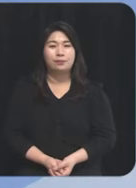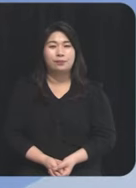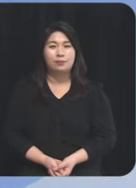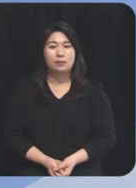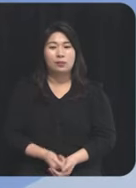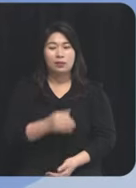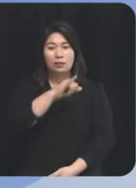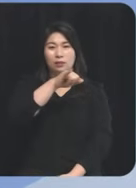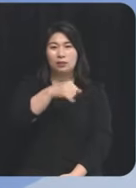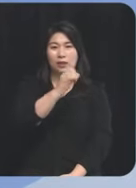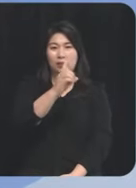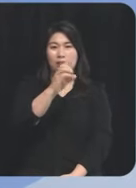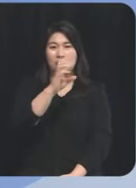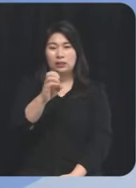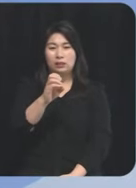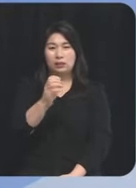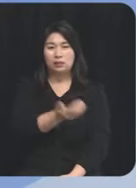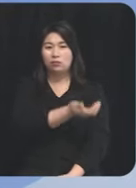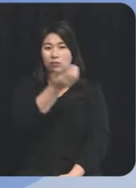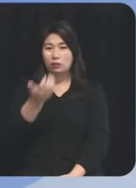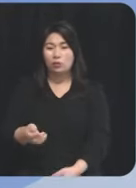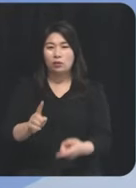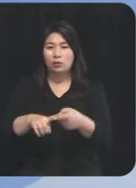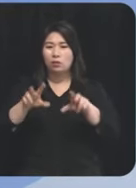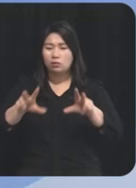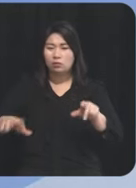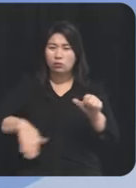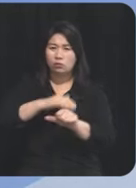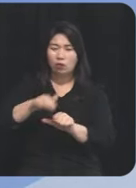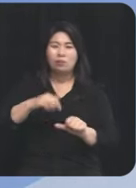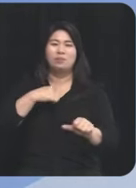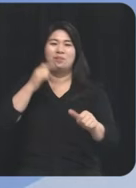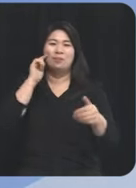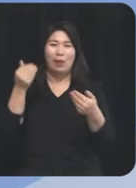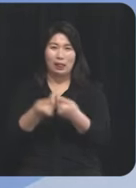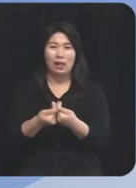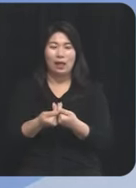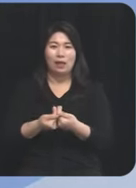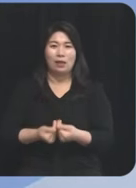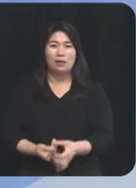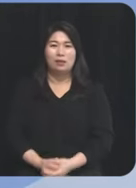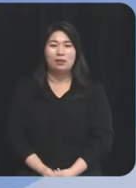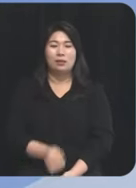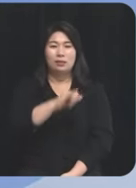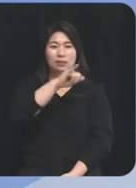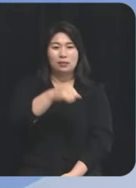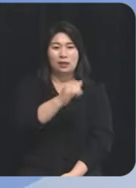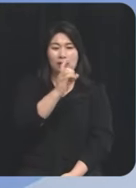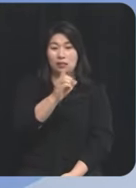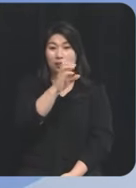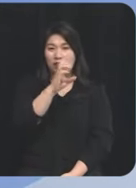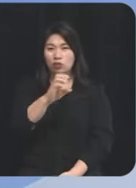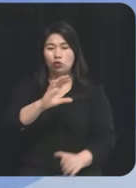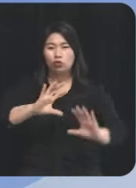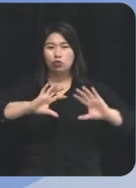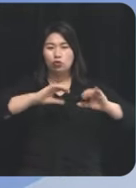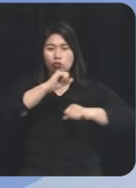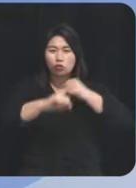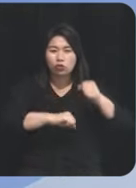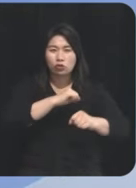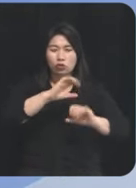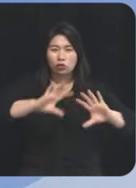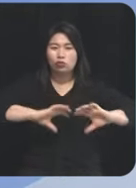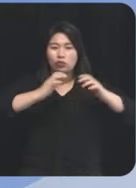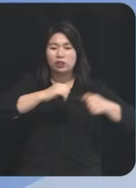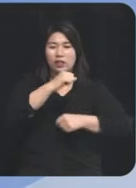저는 JDC의 이관에 대해서 현재 상황에선 반대합니다. JDC는 국제자유도시